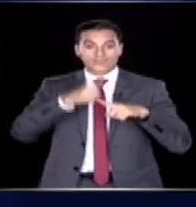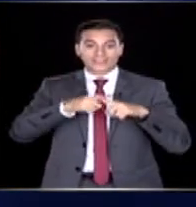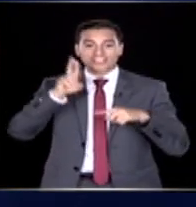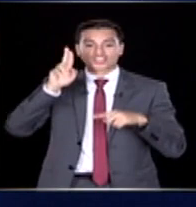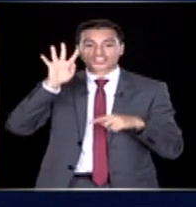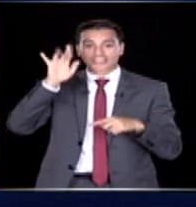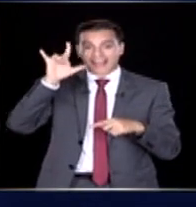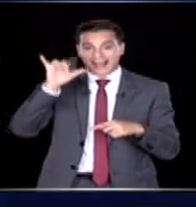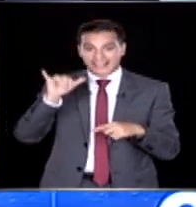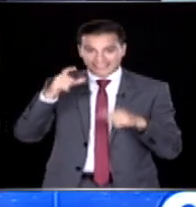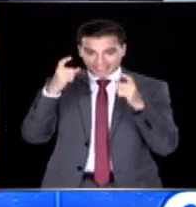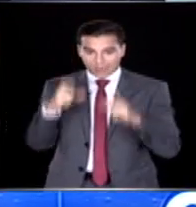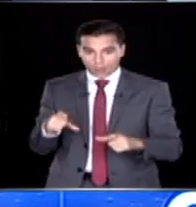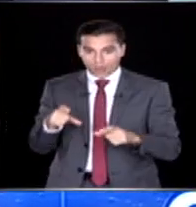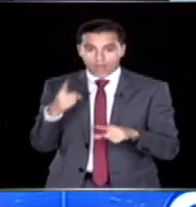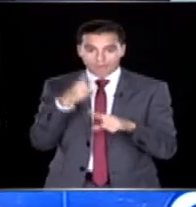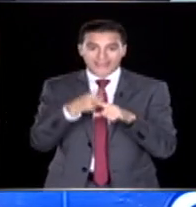يصل لارتفاع